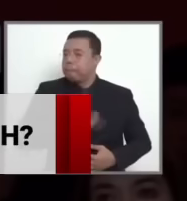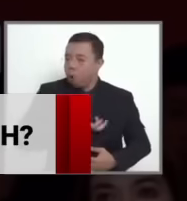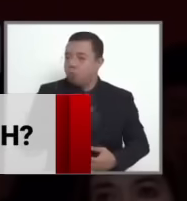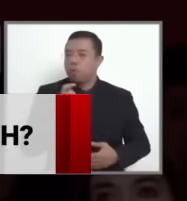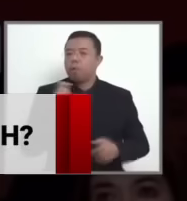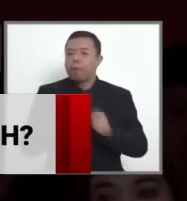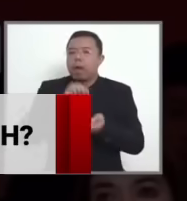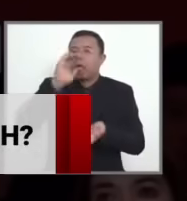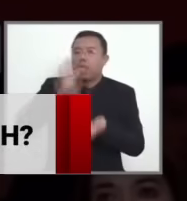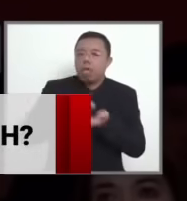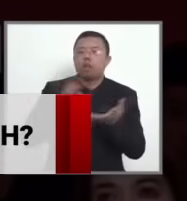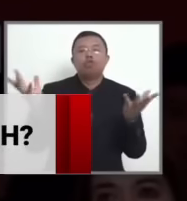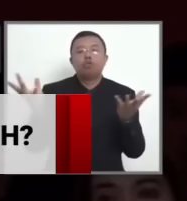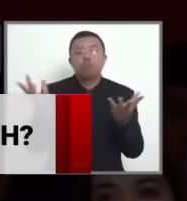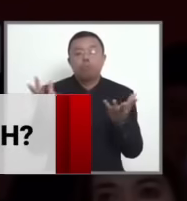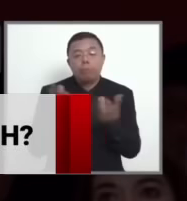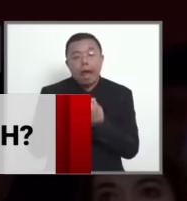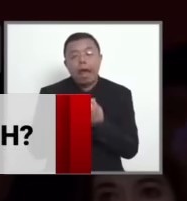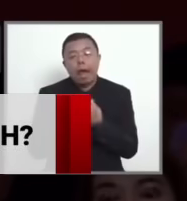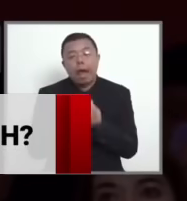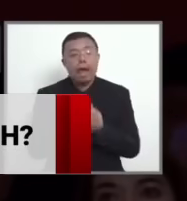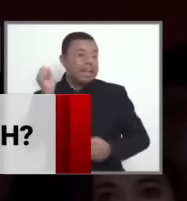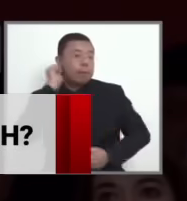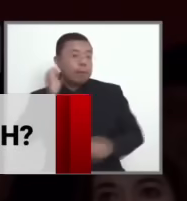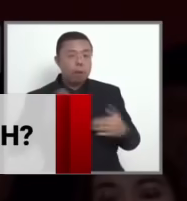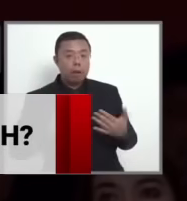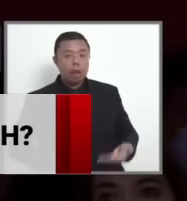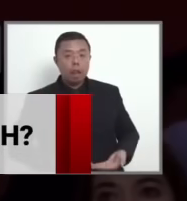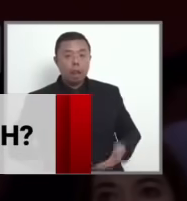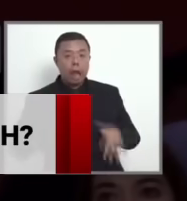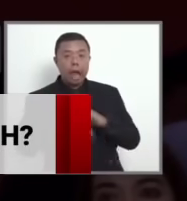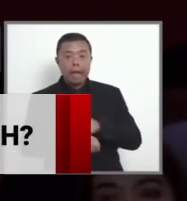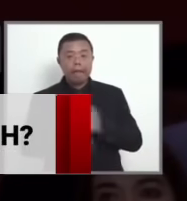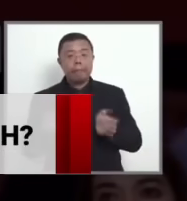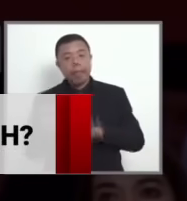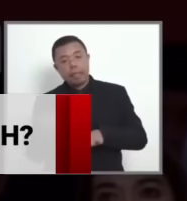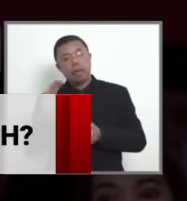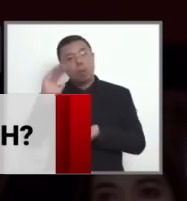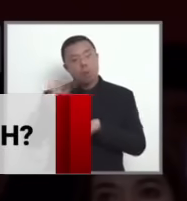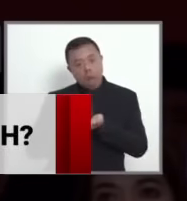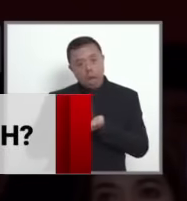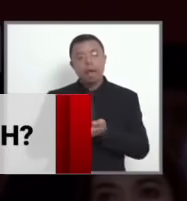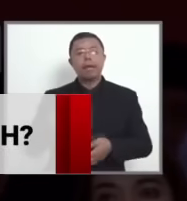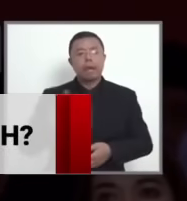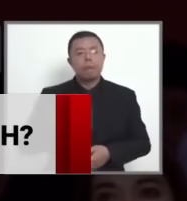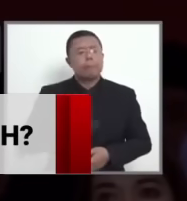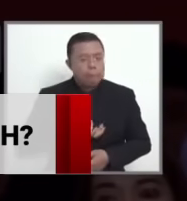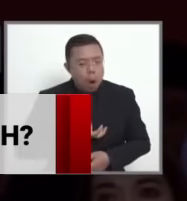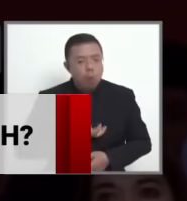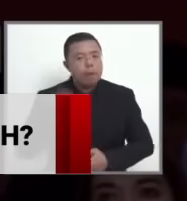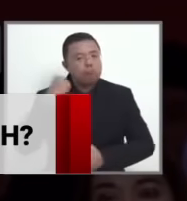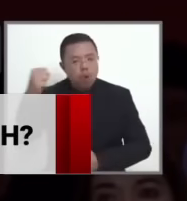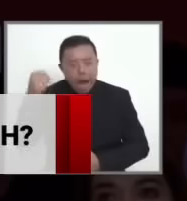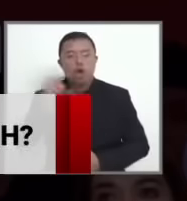mengurangi angka kematian ibu-ibu yang sedang melahirkan. Kami berjuang